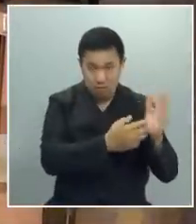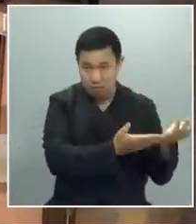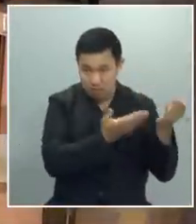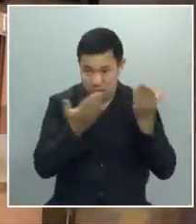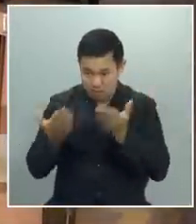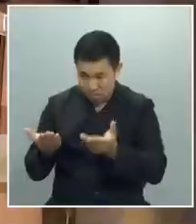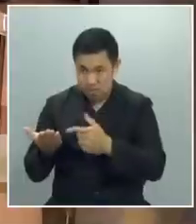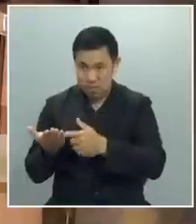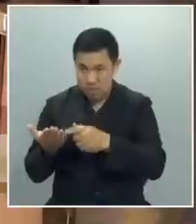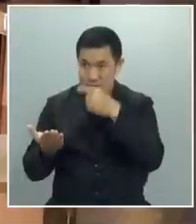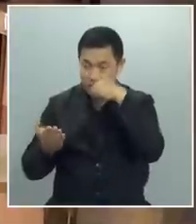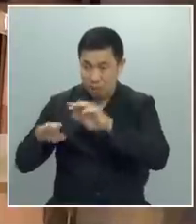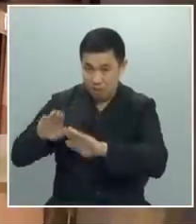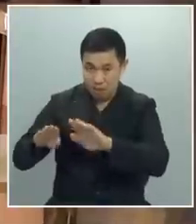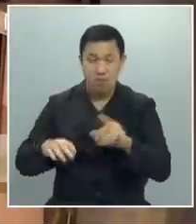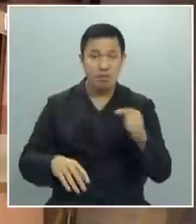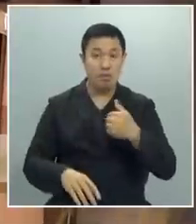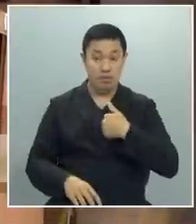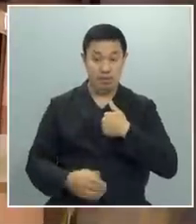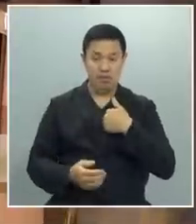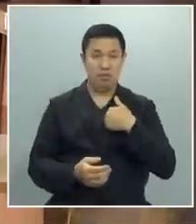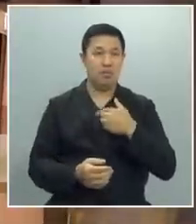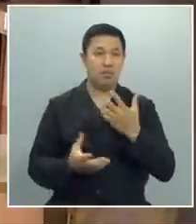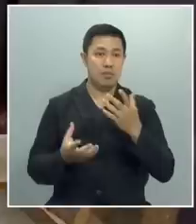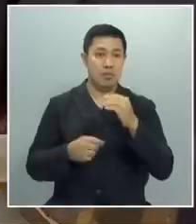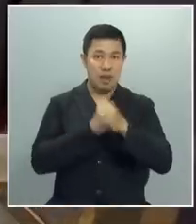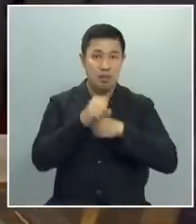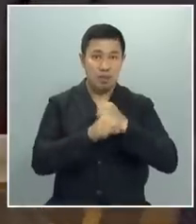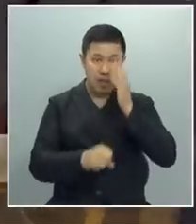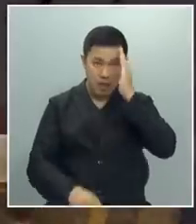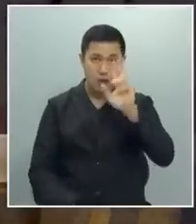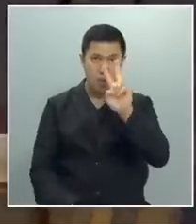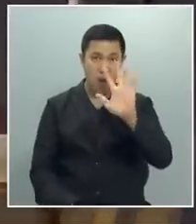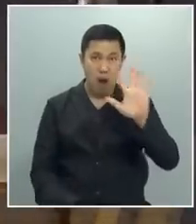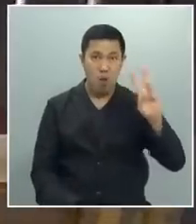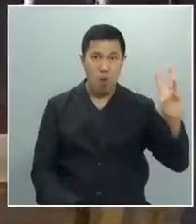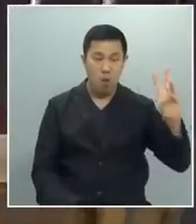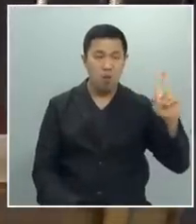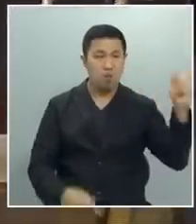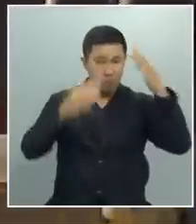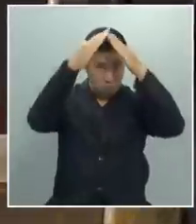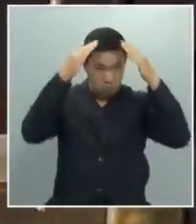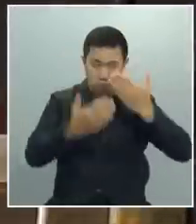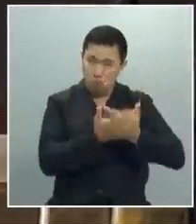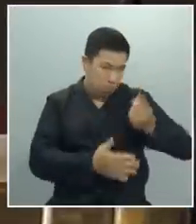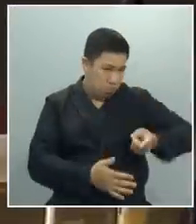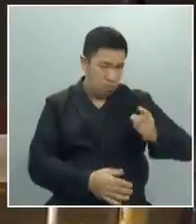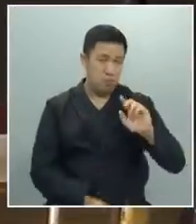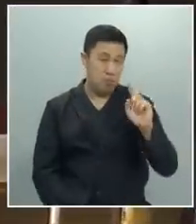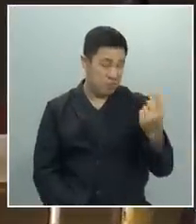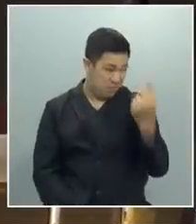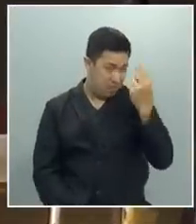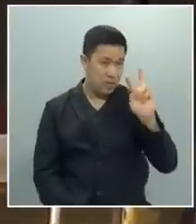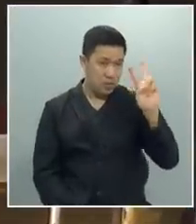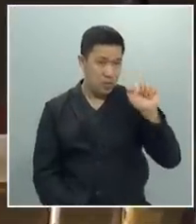อุตสาหกรรมไม่ใช่ผมนะปี 66คือปีหน้าเวียดนามประกาศนโยบายยืนราคาค่าไฟที่ 2บาท 88ต่อหน่วยให้